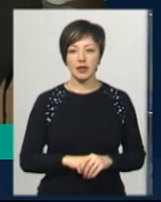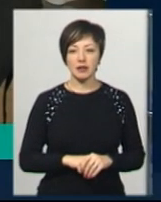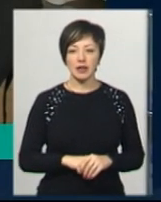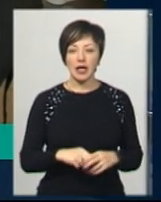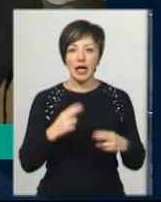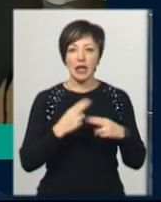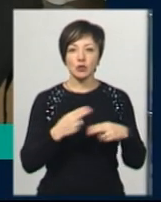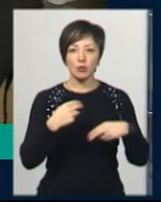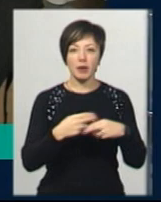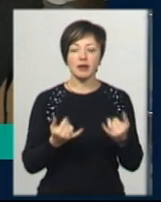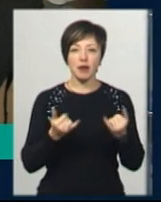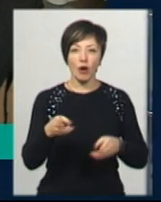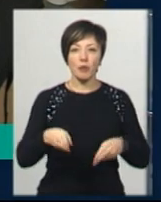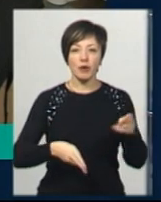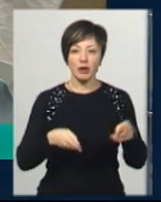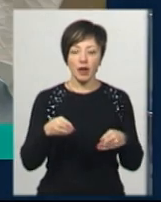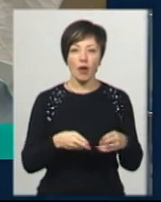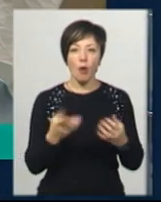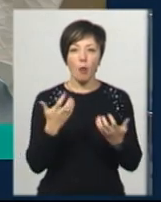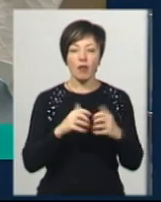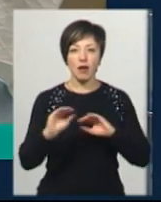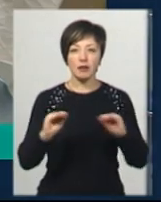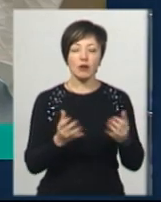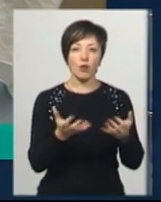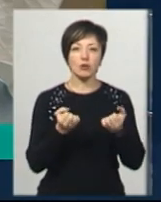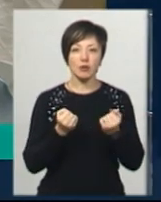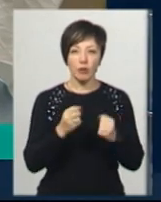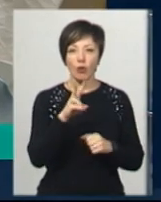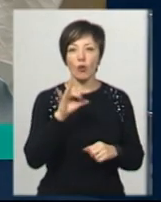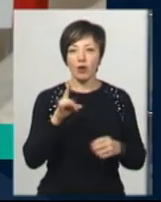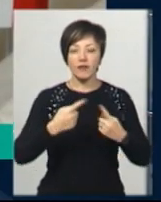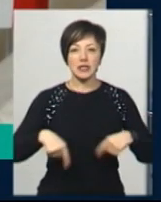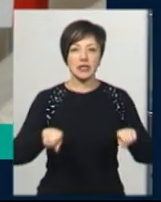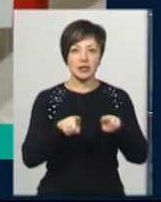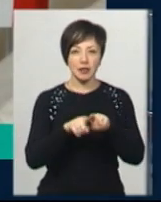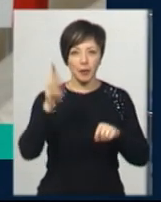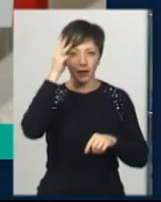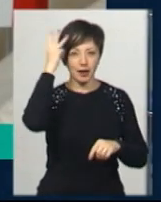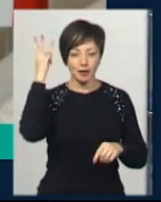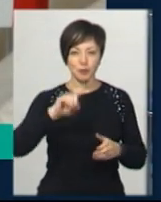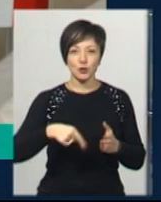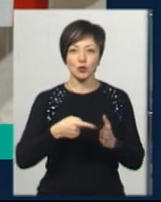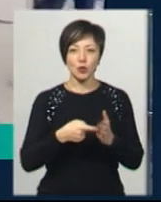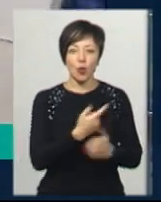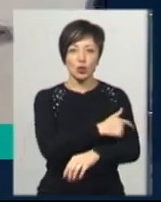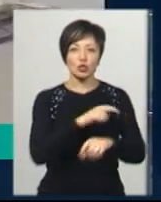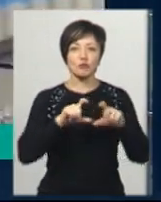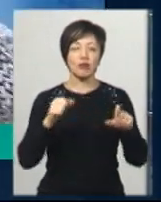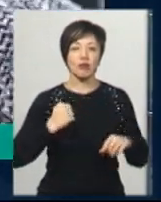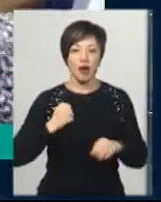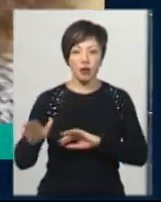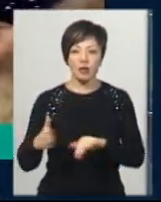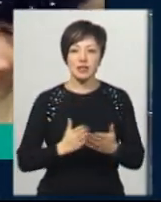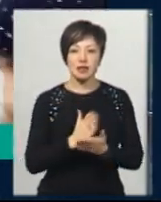Інструментарій для операції та ендовідеообладнання сьогодні отримали в отоларингологічному відділенні Хмельницького військового шпиталю. У